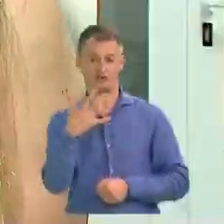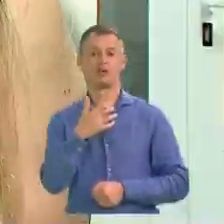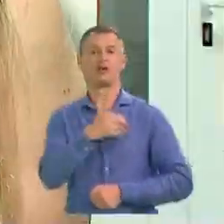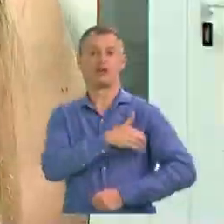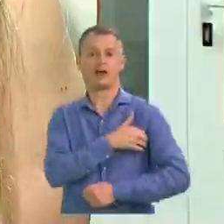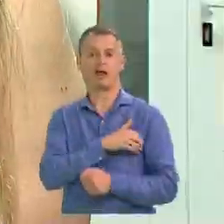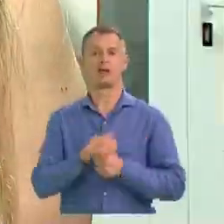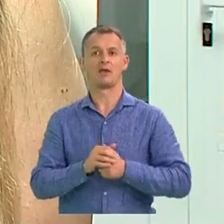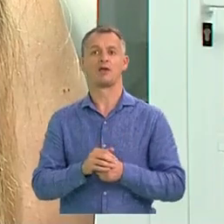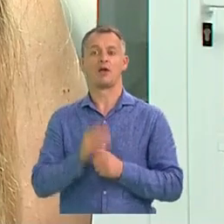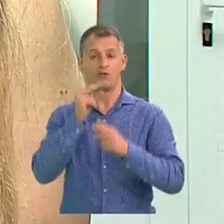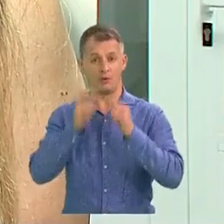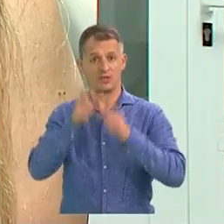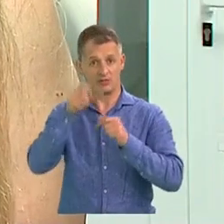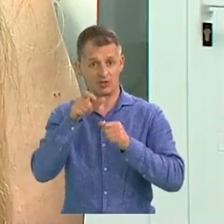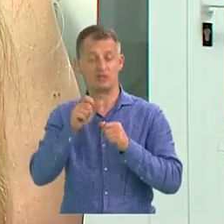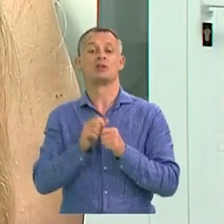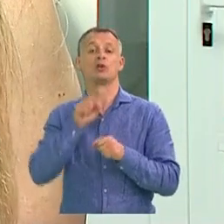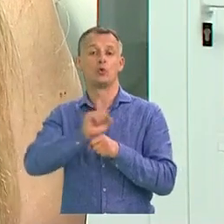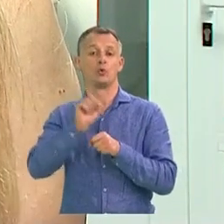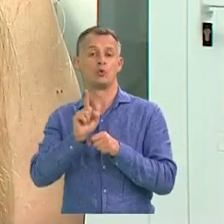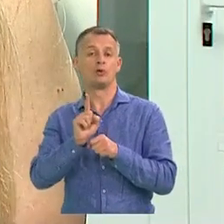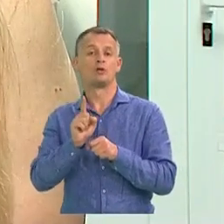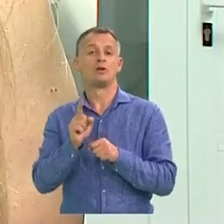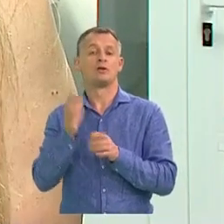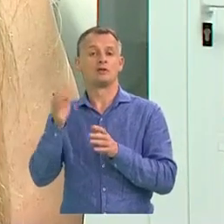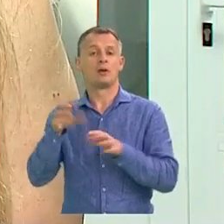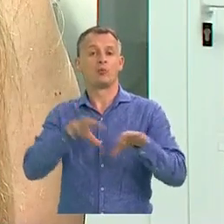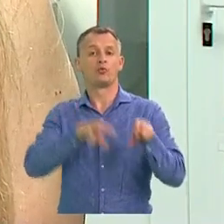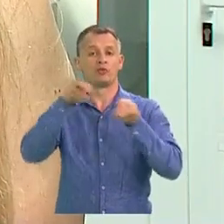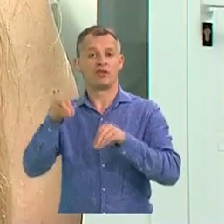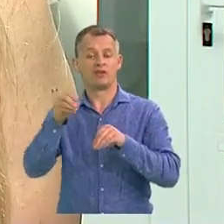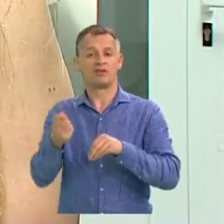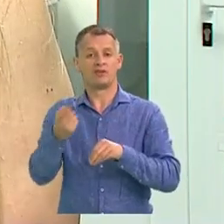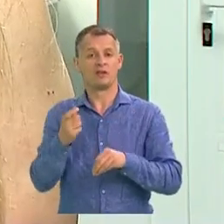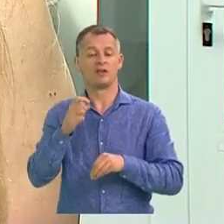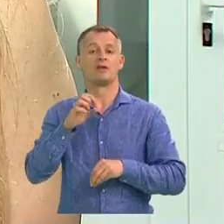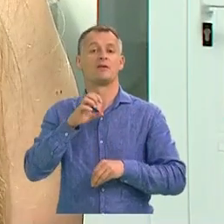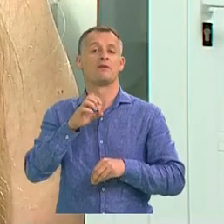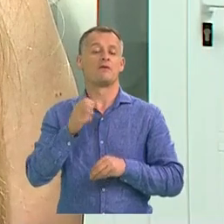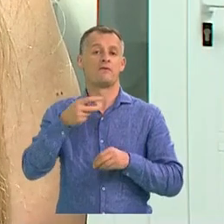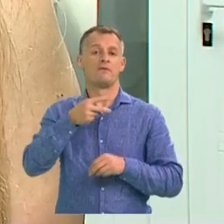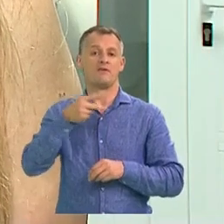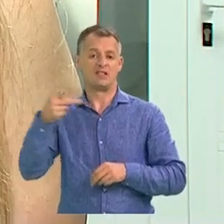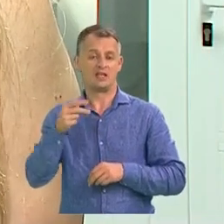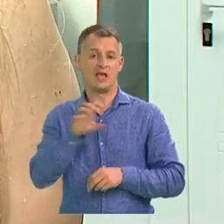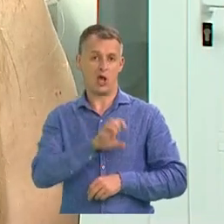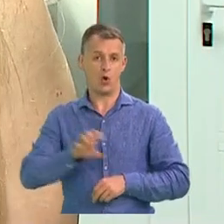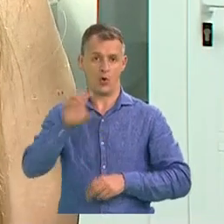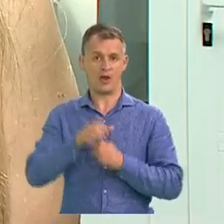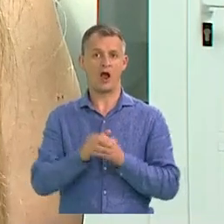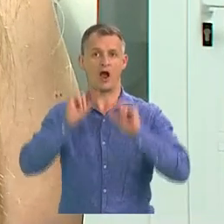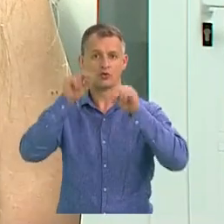Se deplasează o masă de aer foarte caldă dinspre latitudinile sudice ale Europei. Acesta a afectat